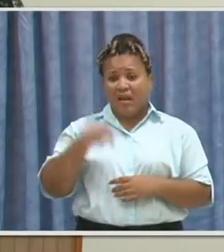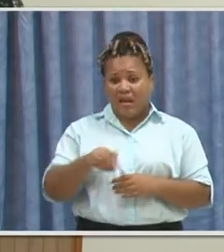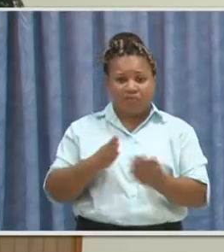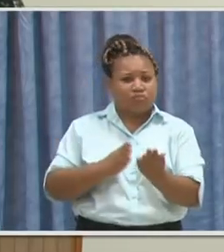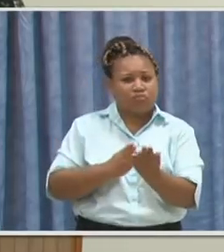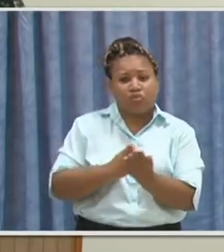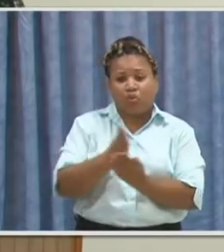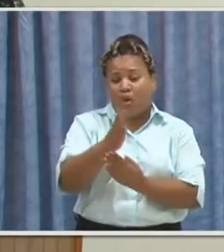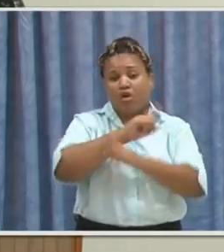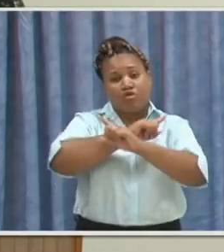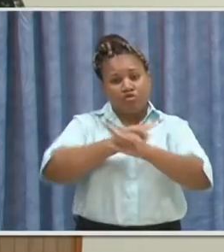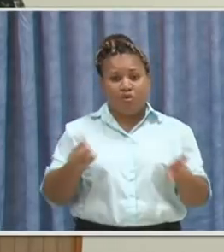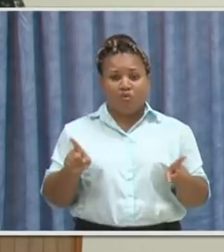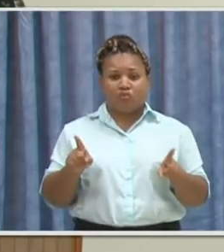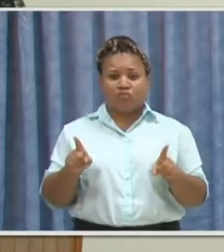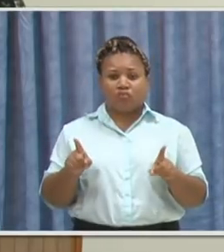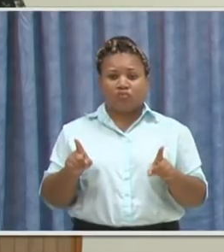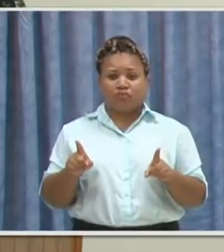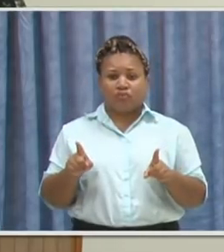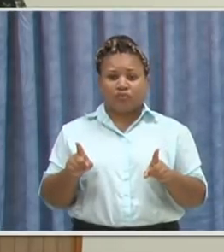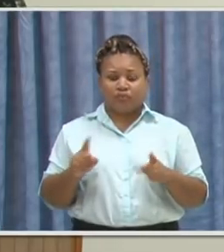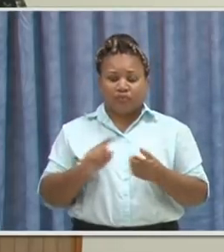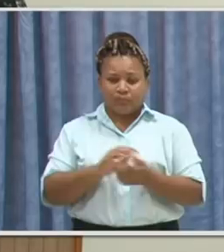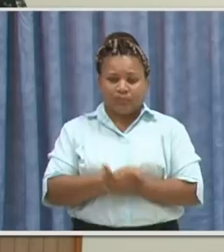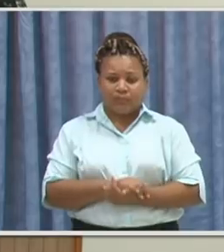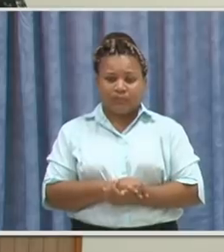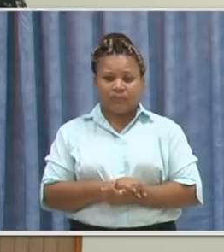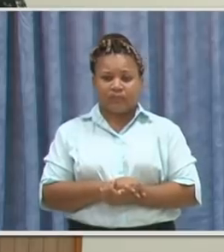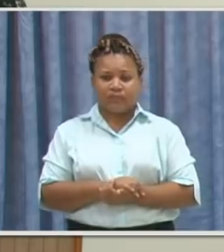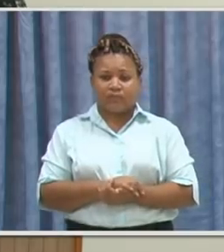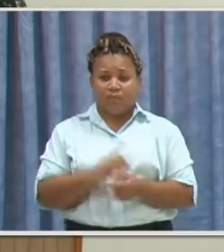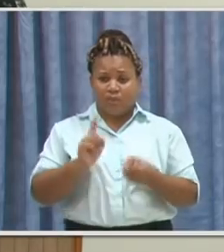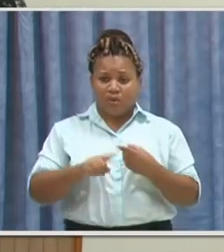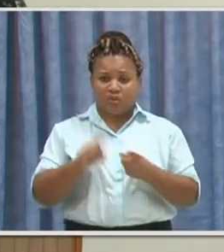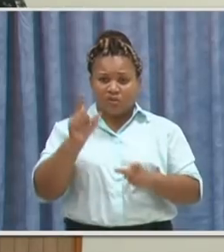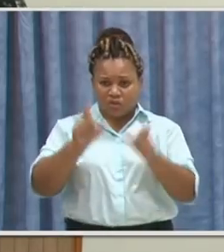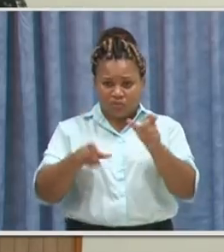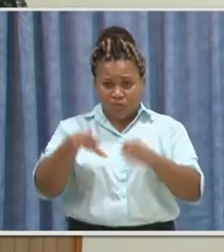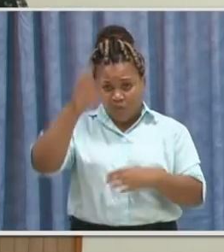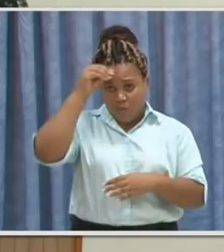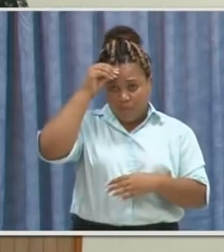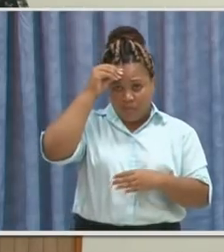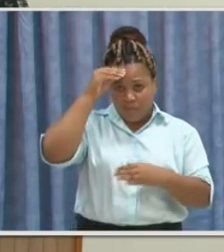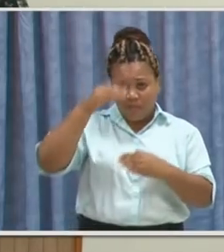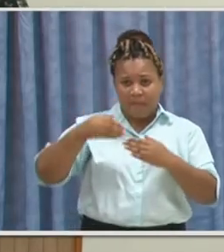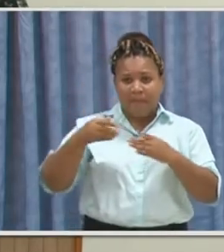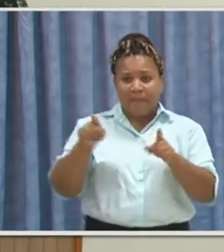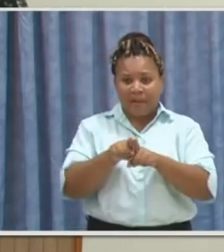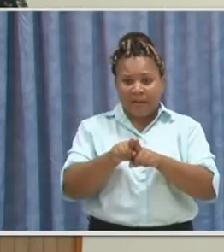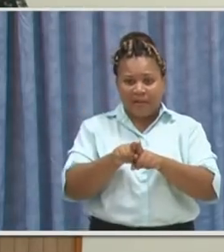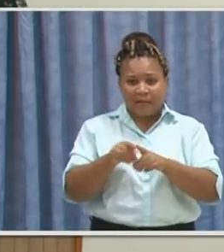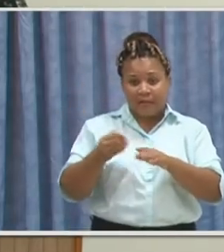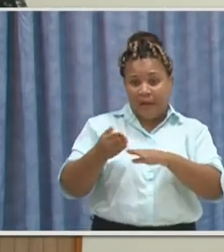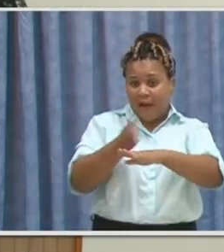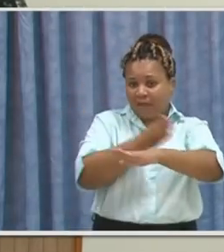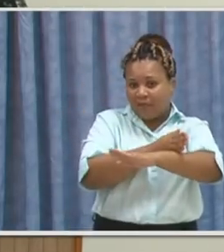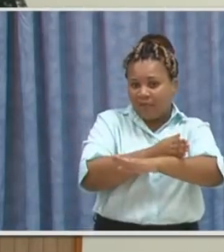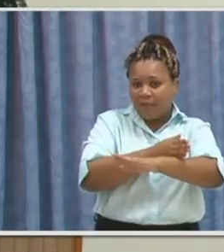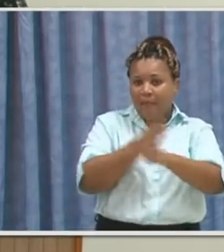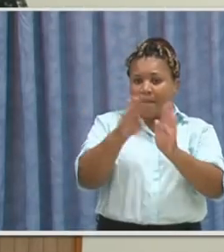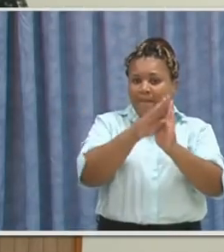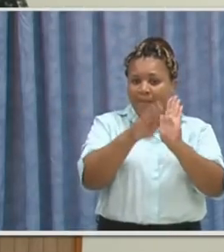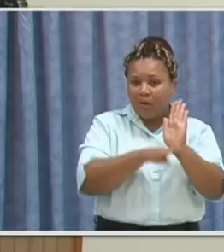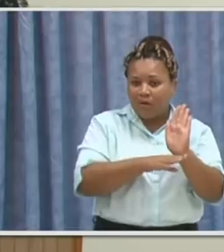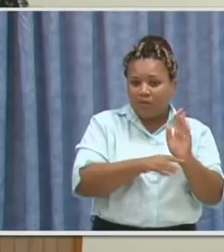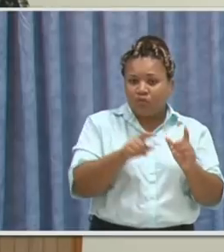nous increase. Pas pareil, moi j'y étais avant, mais un peu plus qui était là. Le côté NES,